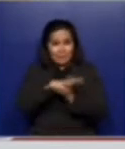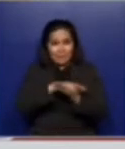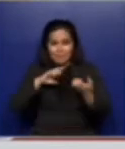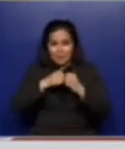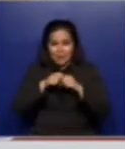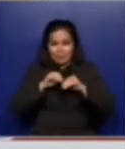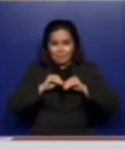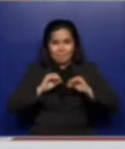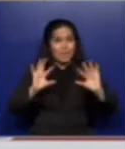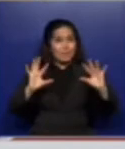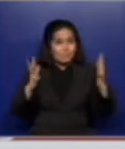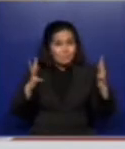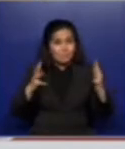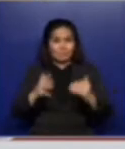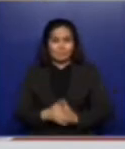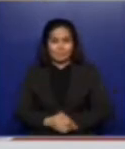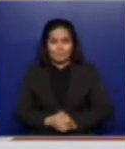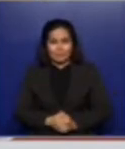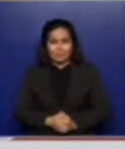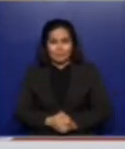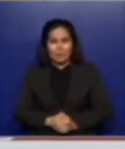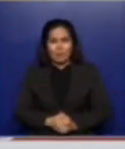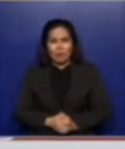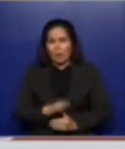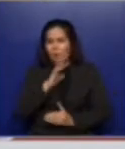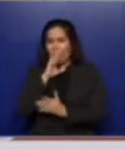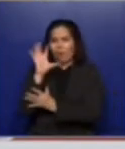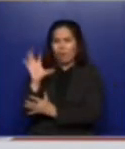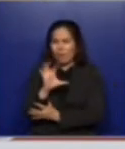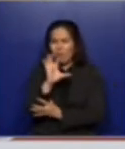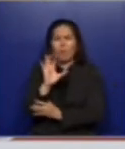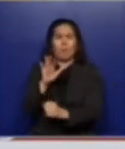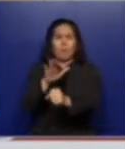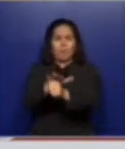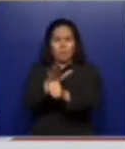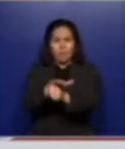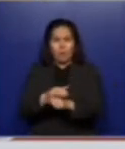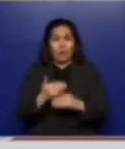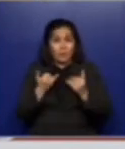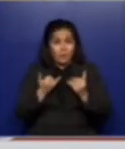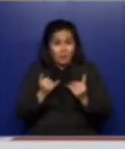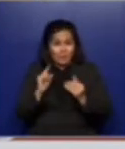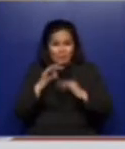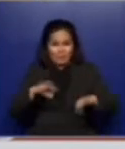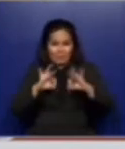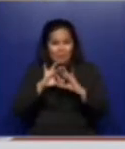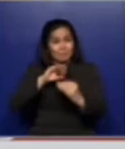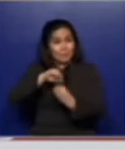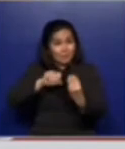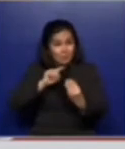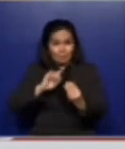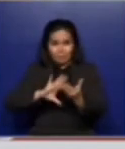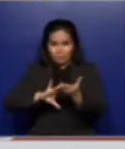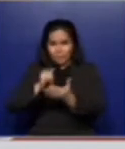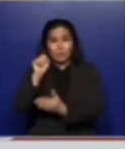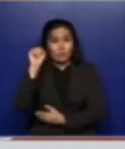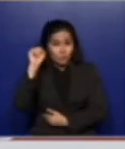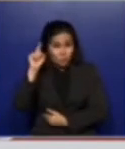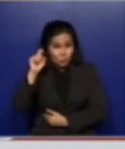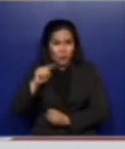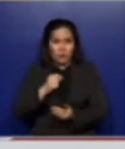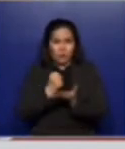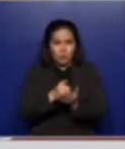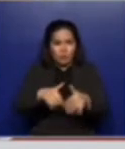วไม่ต้องมาพูดหลอกกันแล้วครับเราต้องรีบฟื้นฟูเศรษฐกิจฟื้นฟูรากหญ้